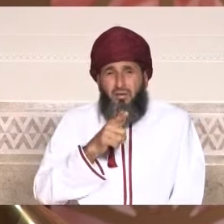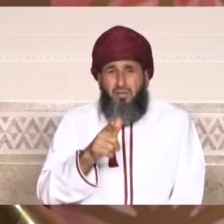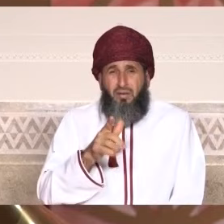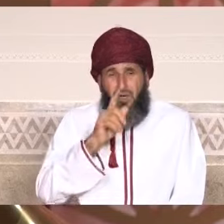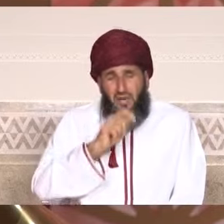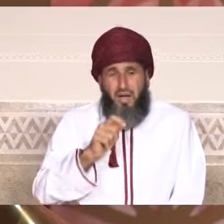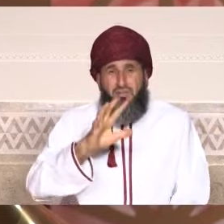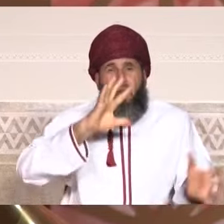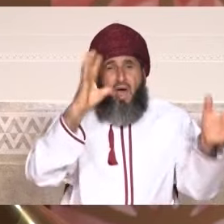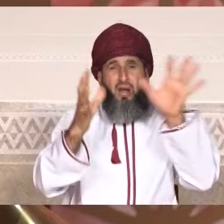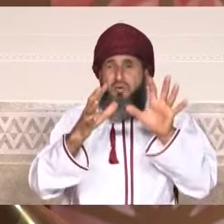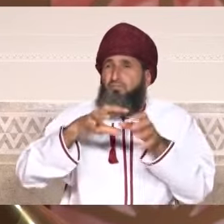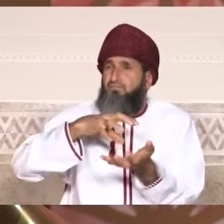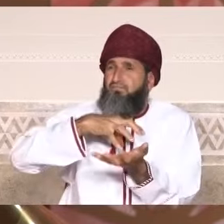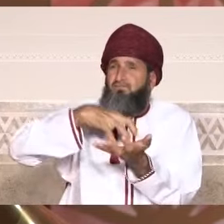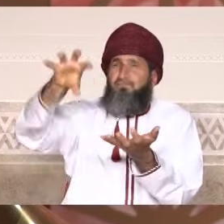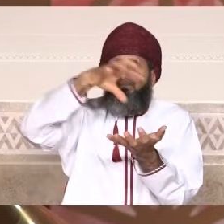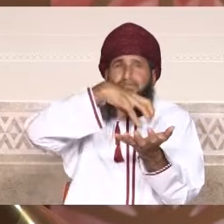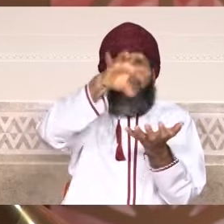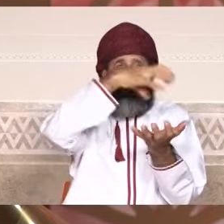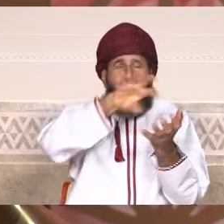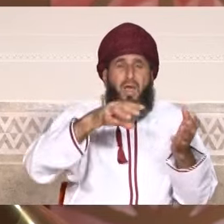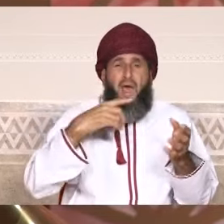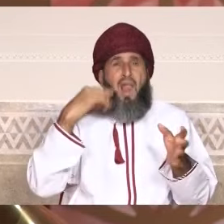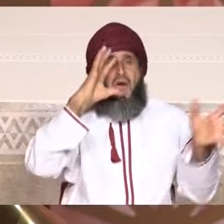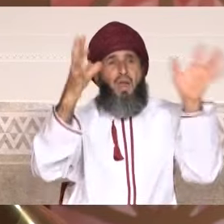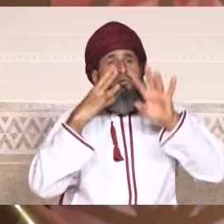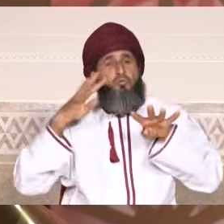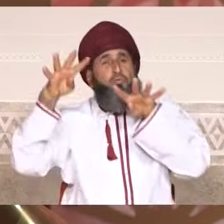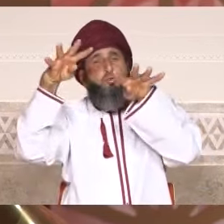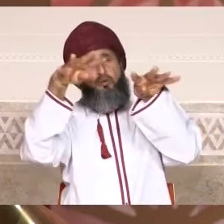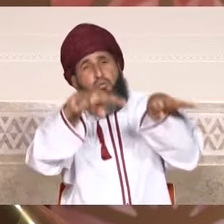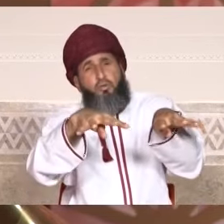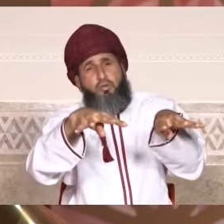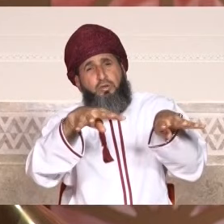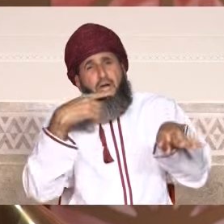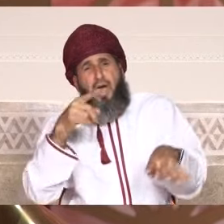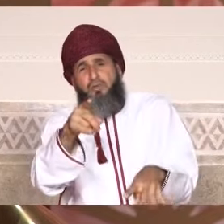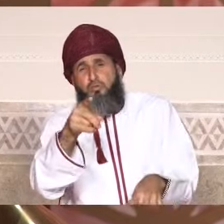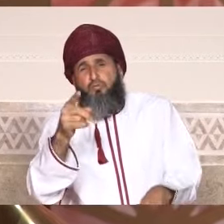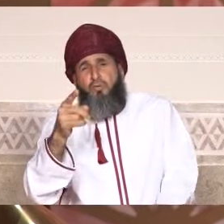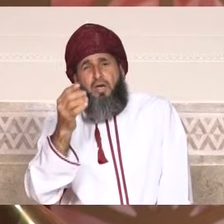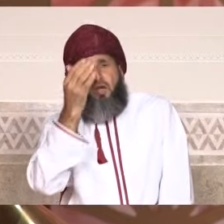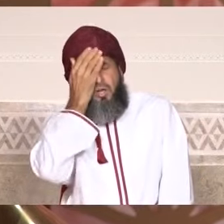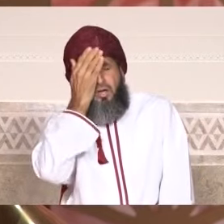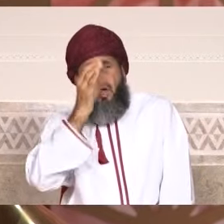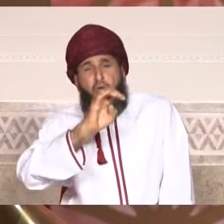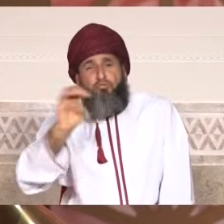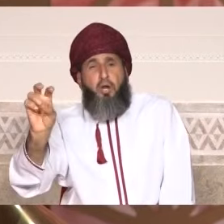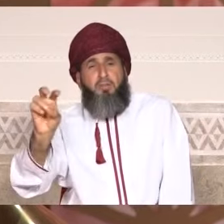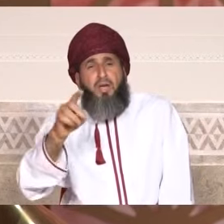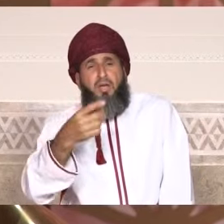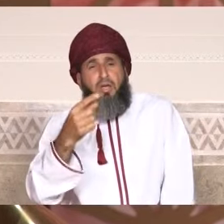تظهر للعالم، لا بد أن يتعرف عليها العالم ليتعرف على حقيقة هذا